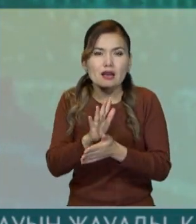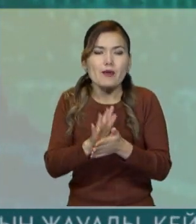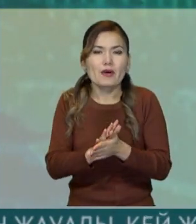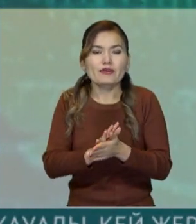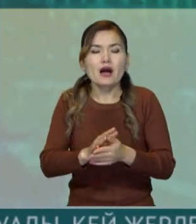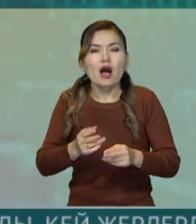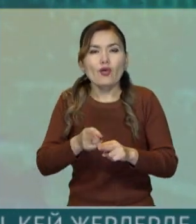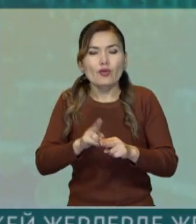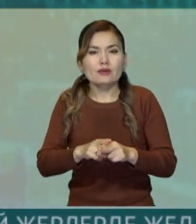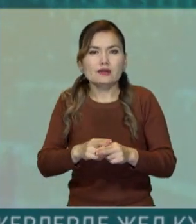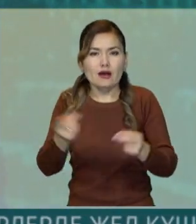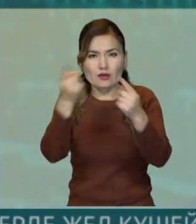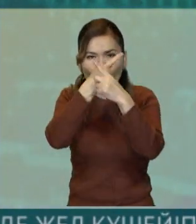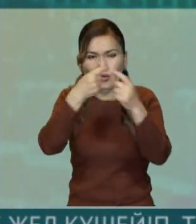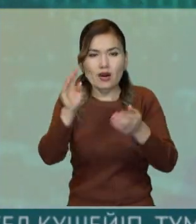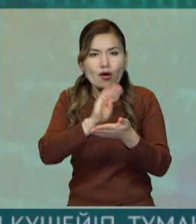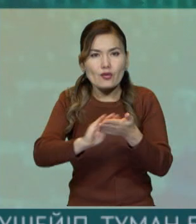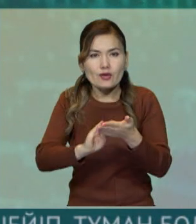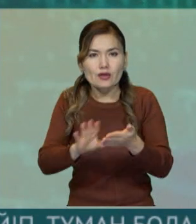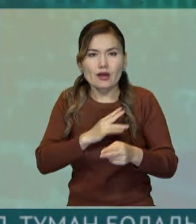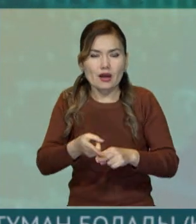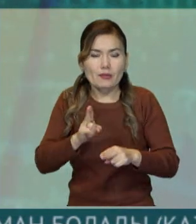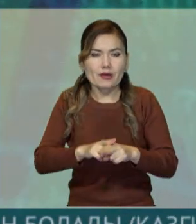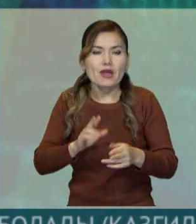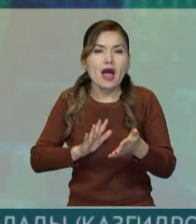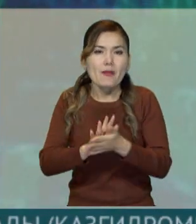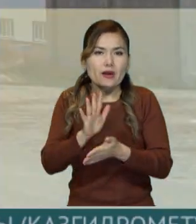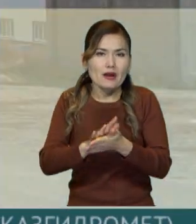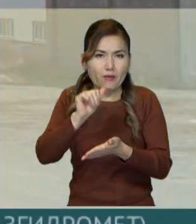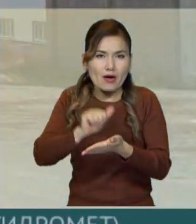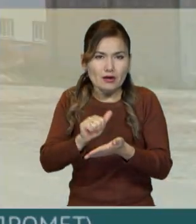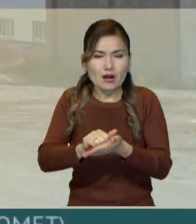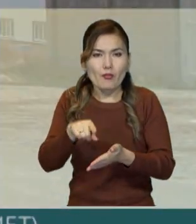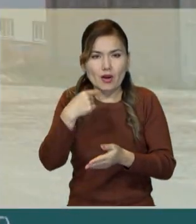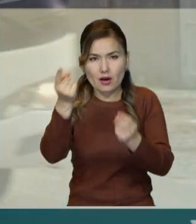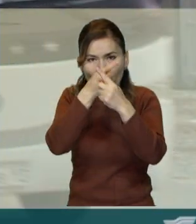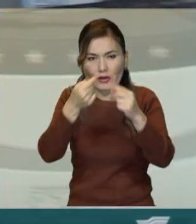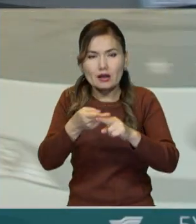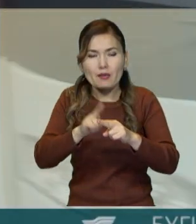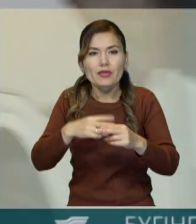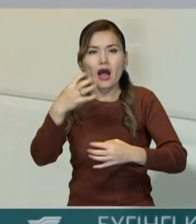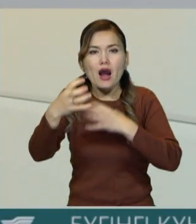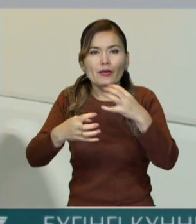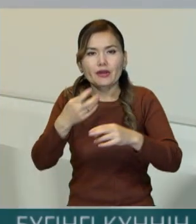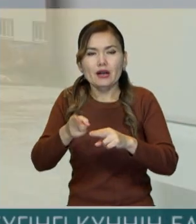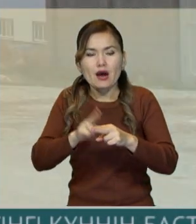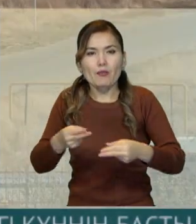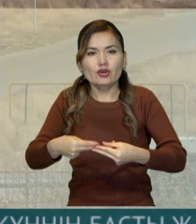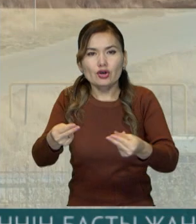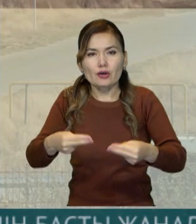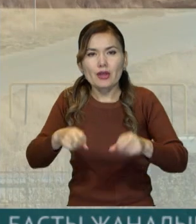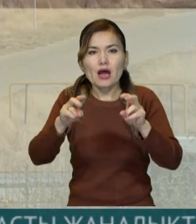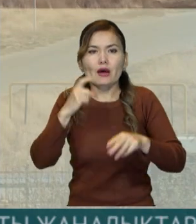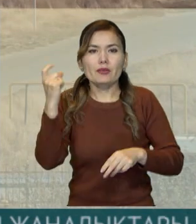үздік инвестициялық алаңның бірі деп таныды. Осы басылымның еншілесі FTI магазин халықаралық журналы